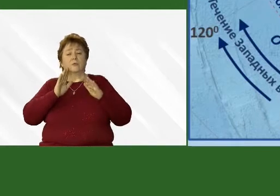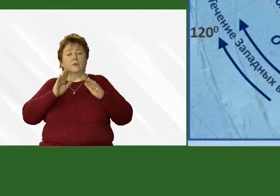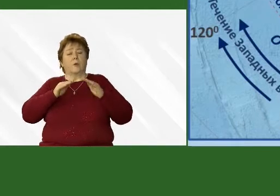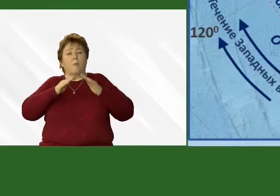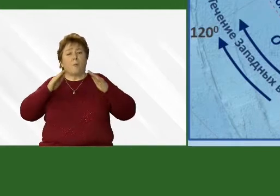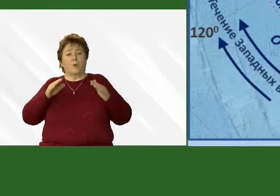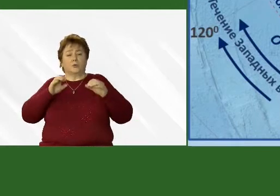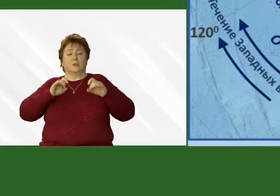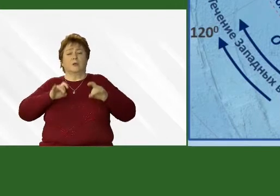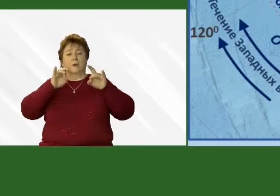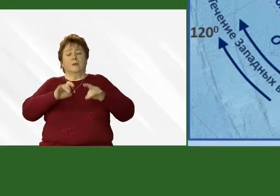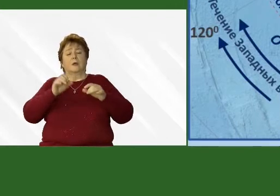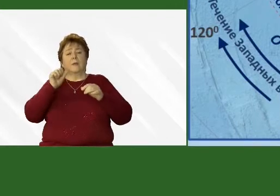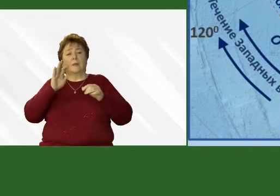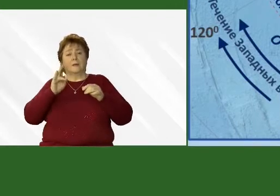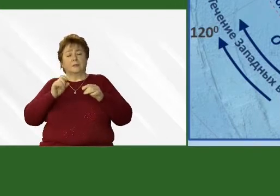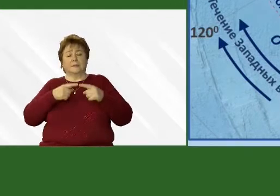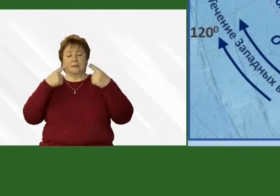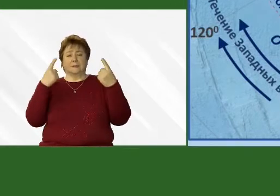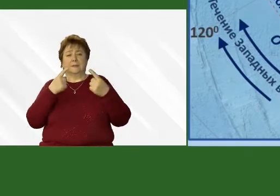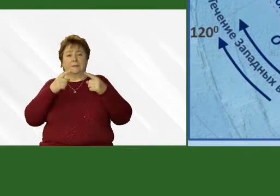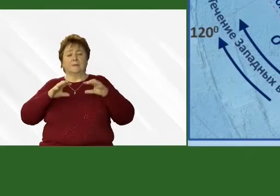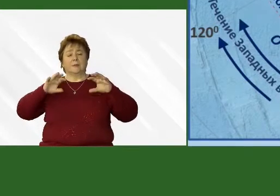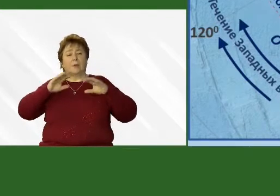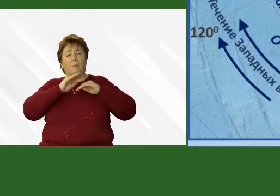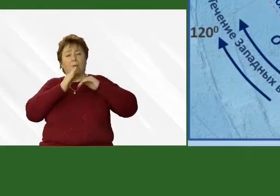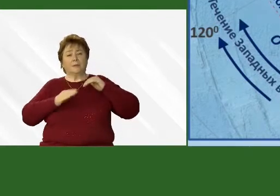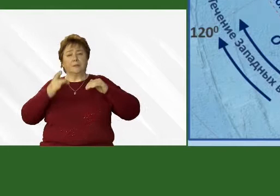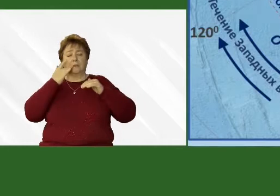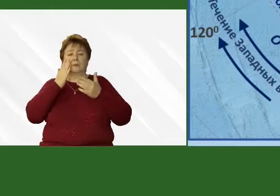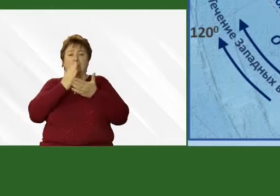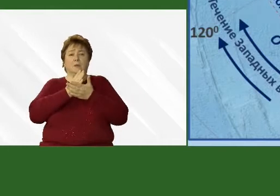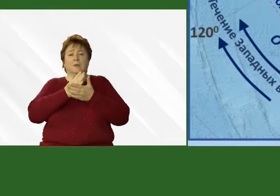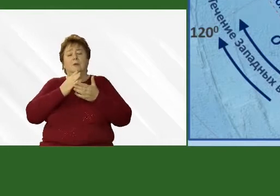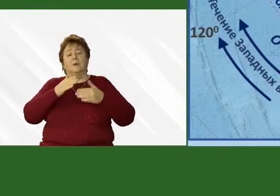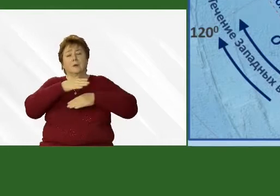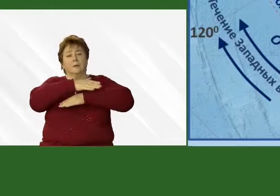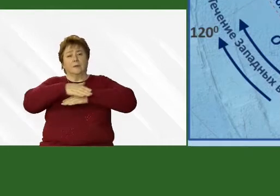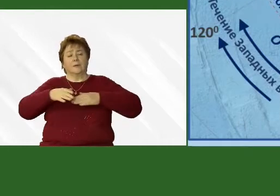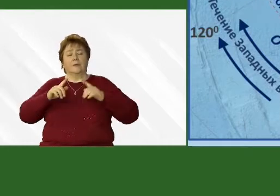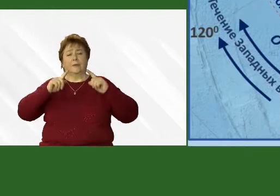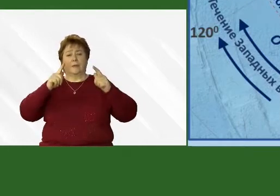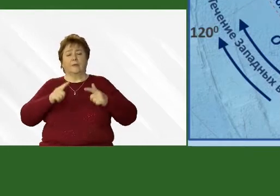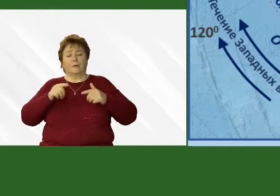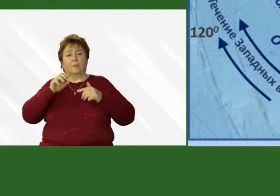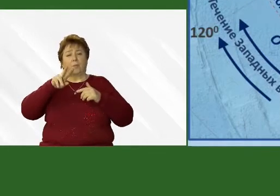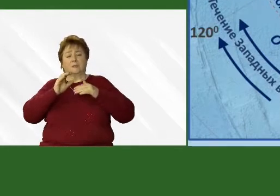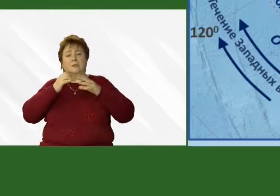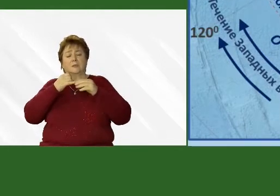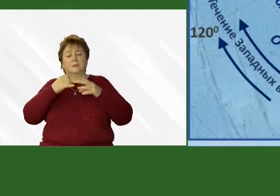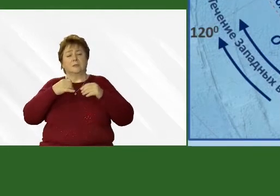Австралию. Антарктида – единственный материк, который лежит в пределах географического полюса